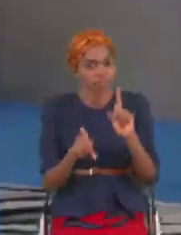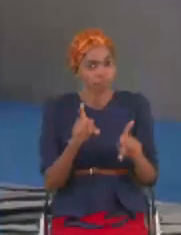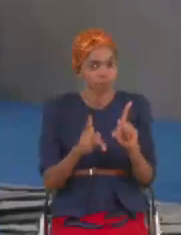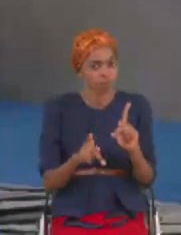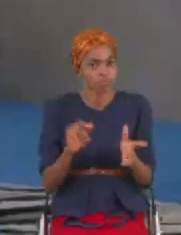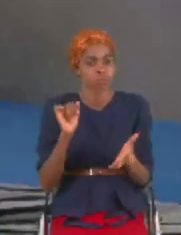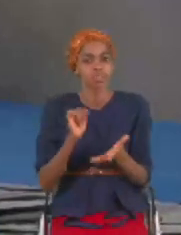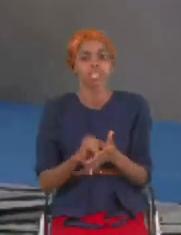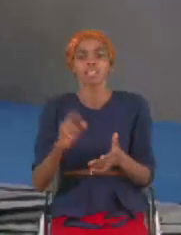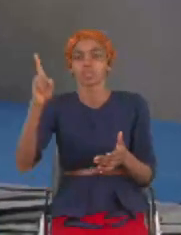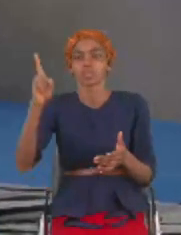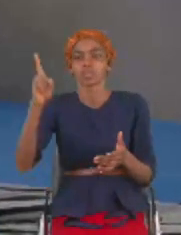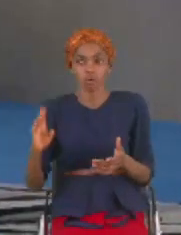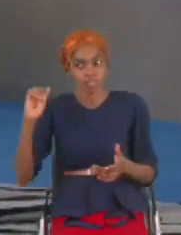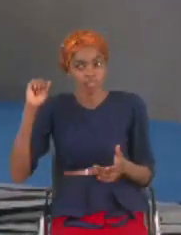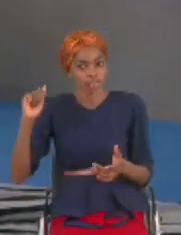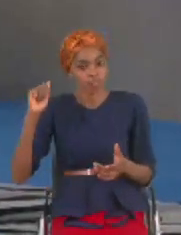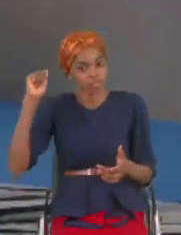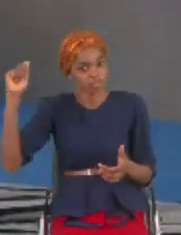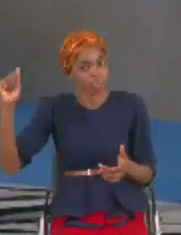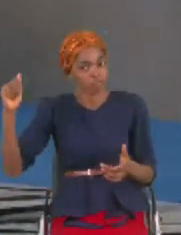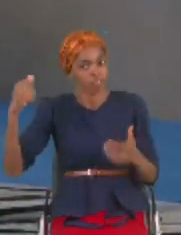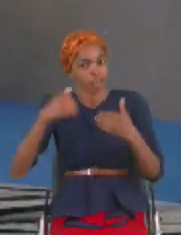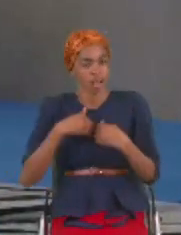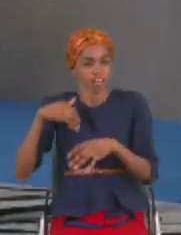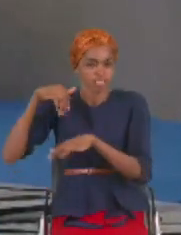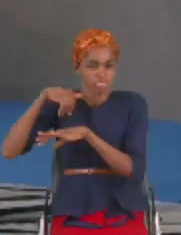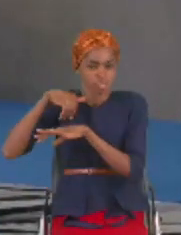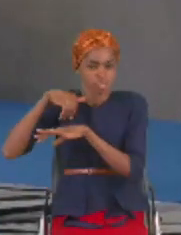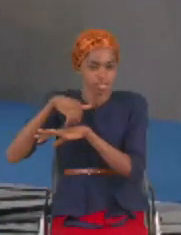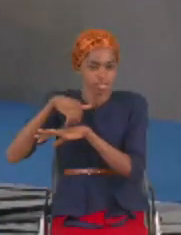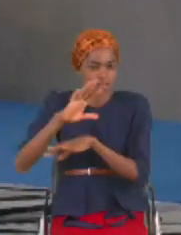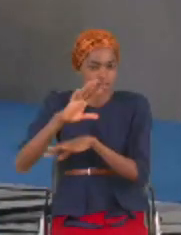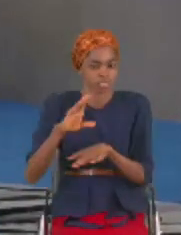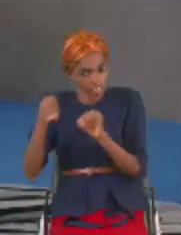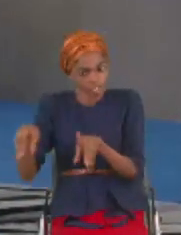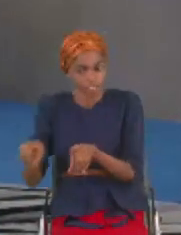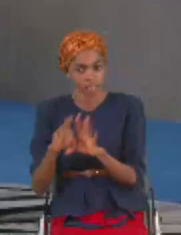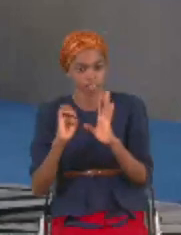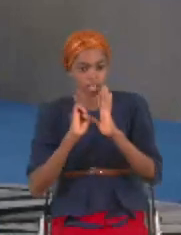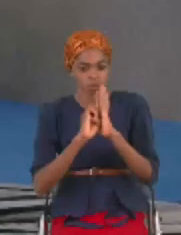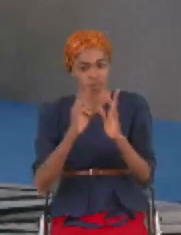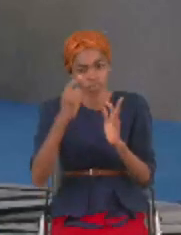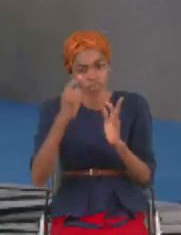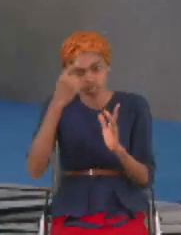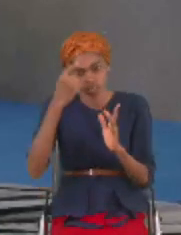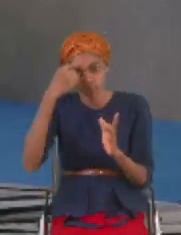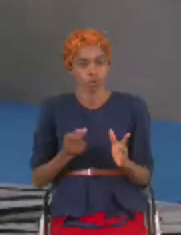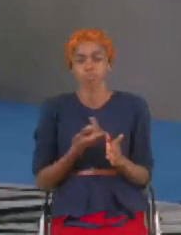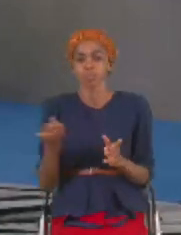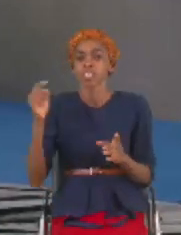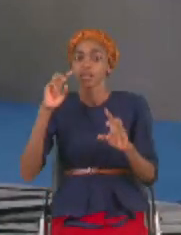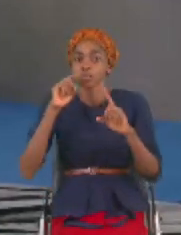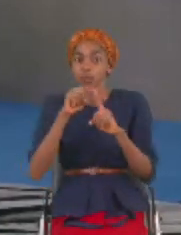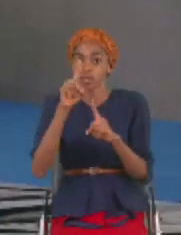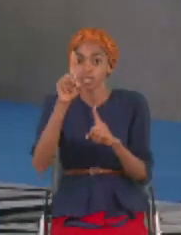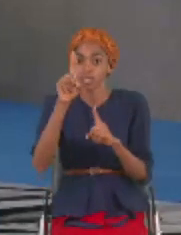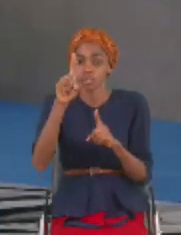que dieu lui-même a envoyé et a établi comme modèle pour nom les modèles